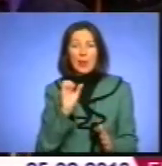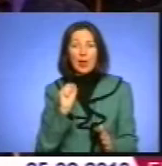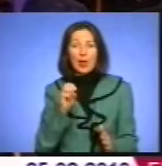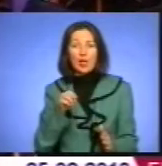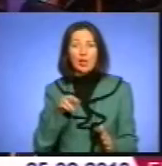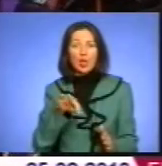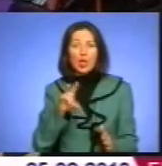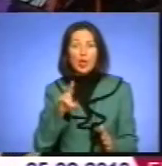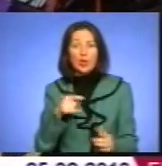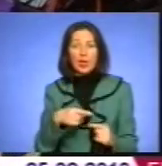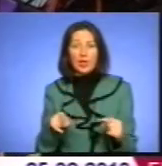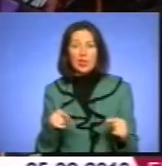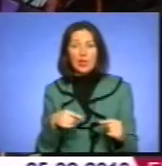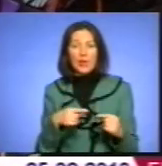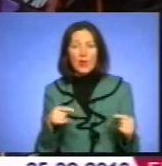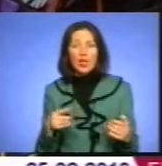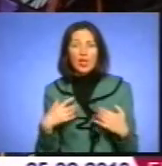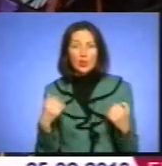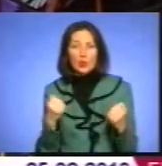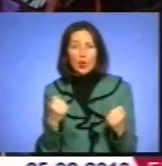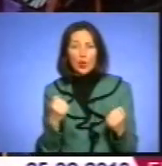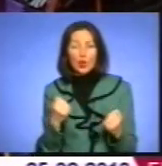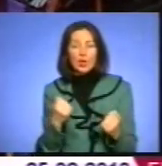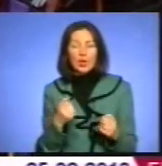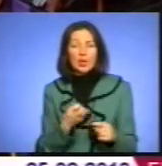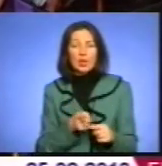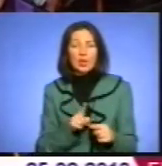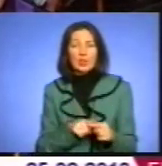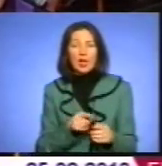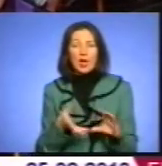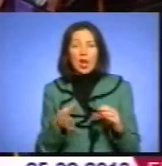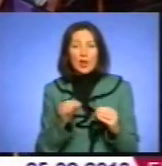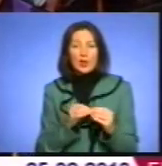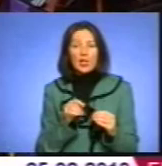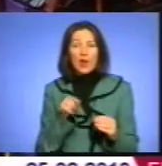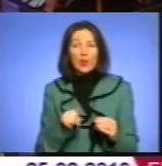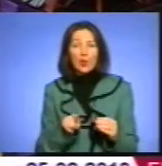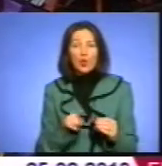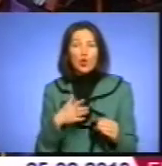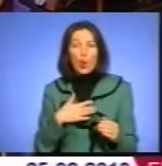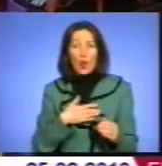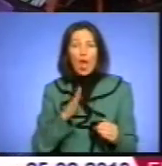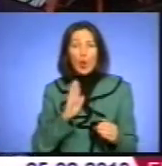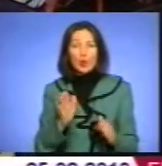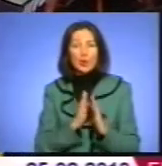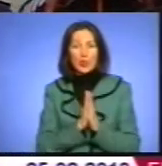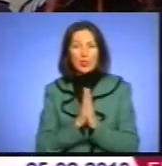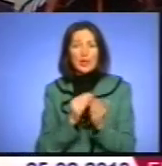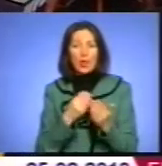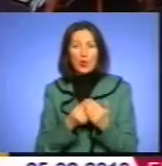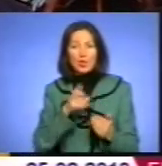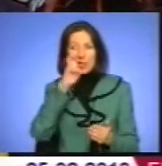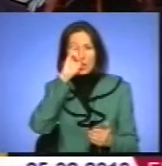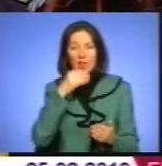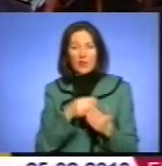видах спорту. І якраз це буде заключатися в тому, що ми будемо просити кошти, державні кошти,